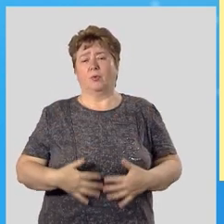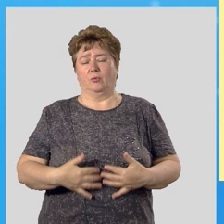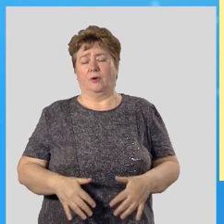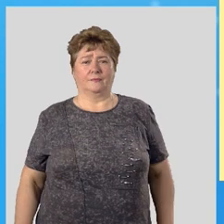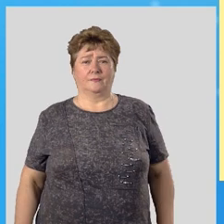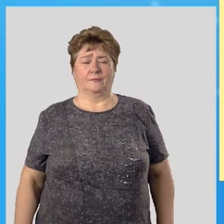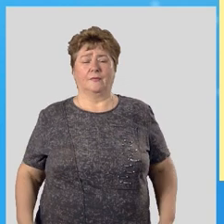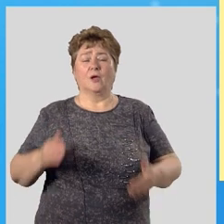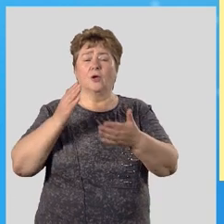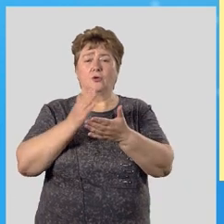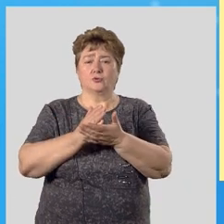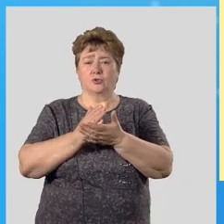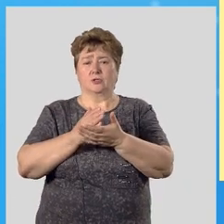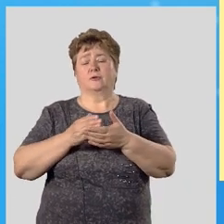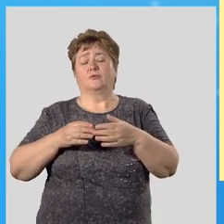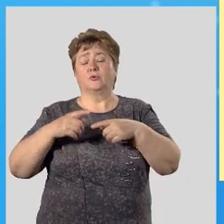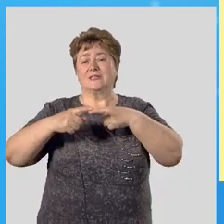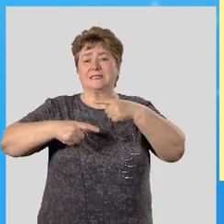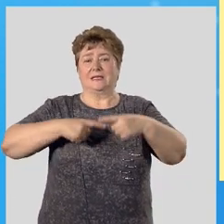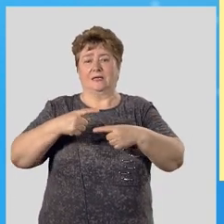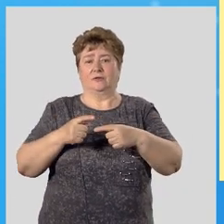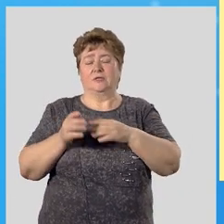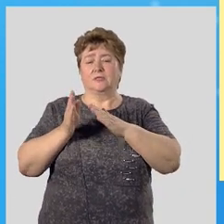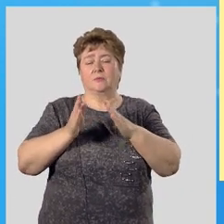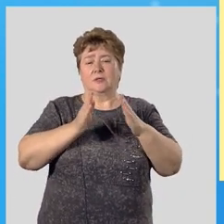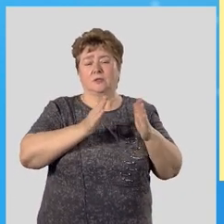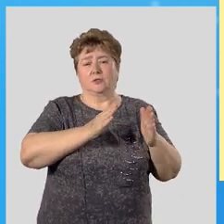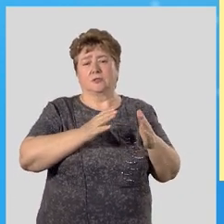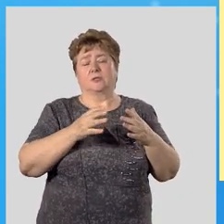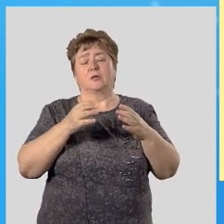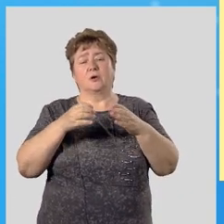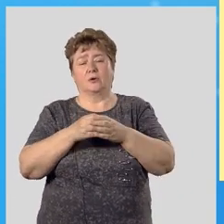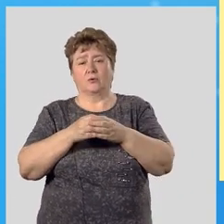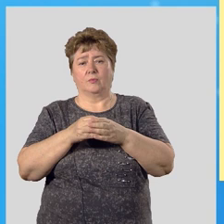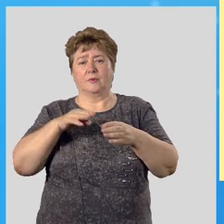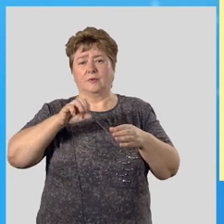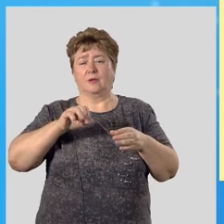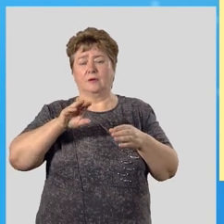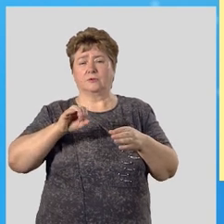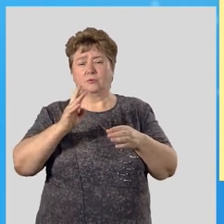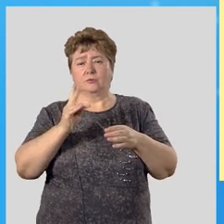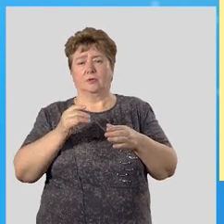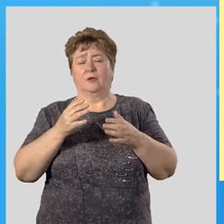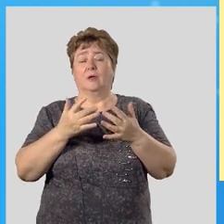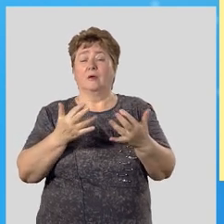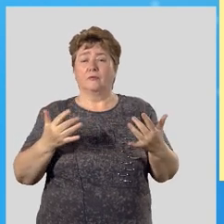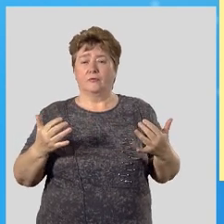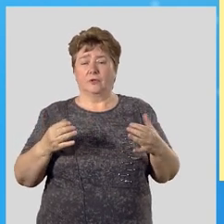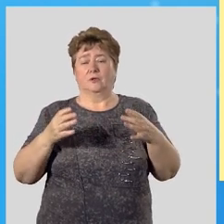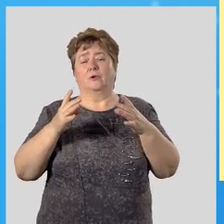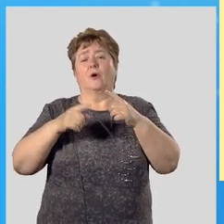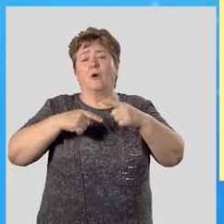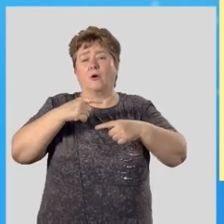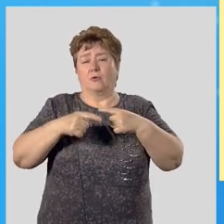золотисто-брюхая». Существуют следующие систематические группы таксоны. Вид,